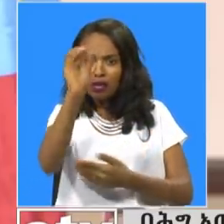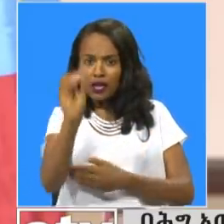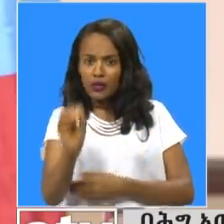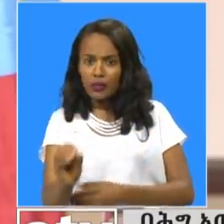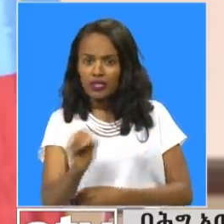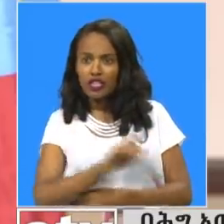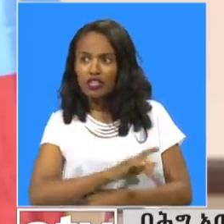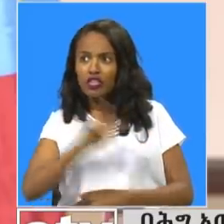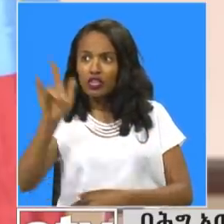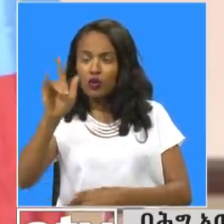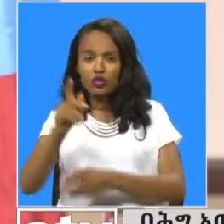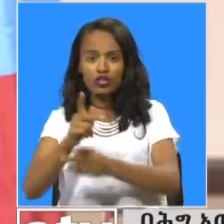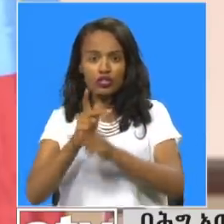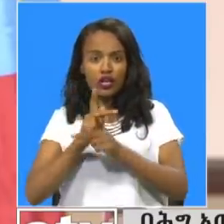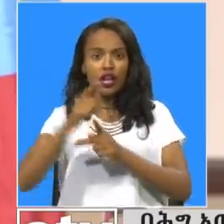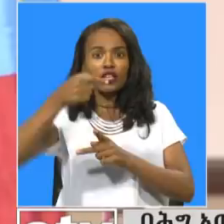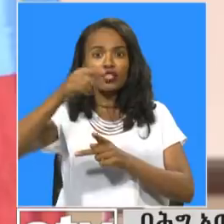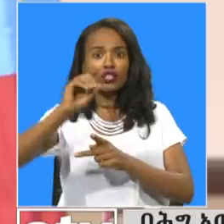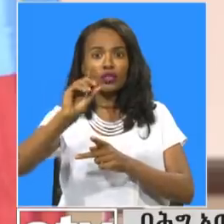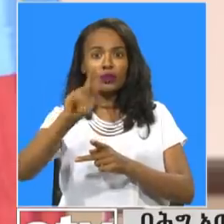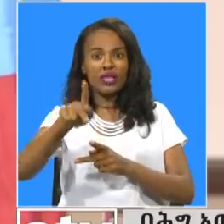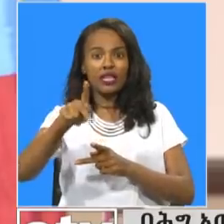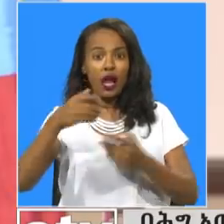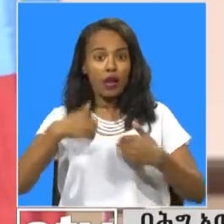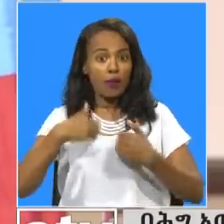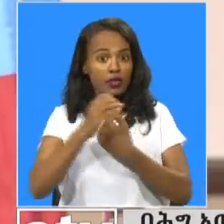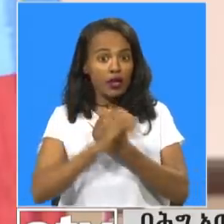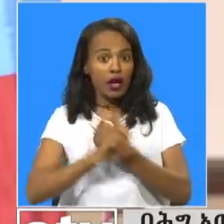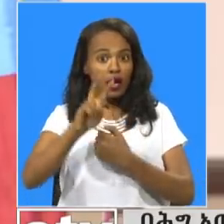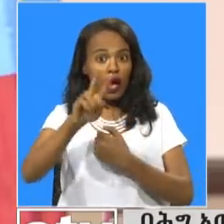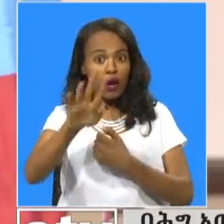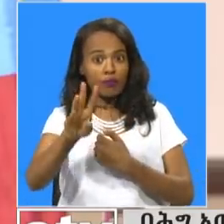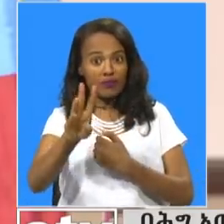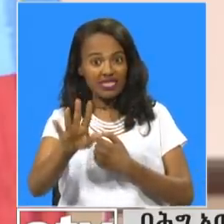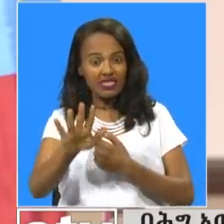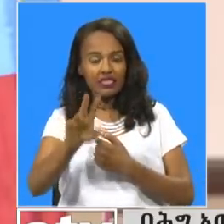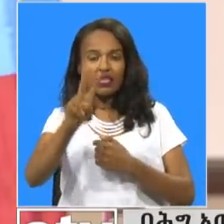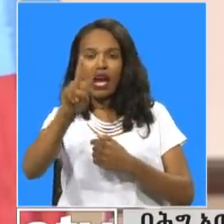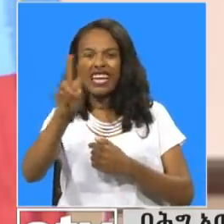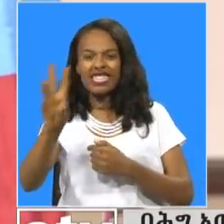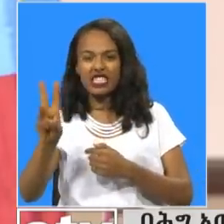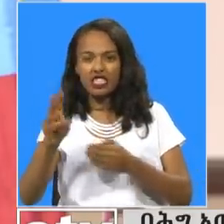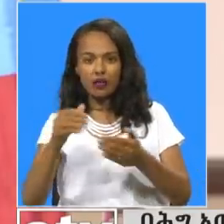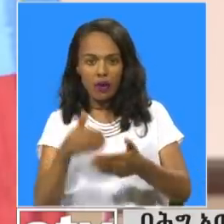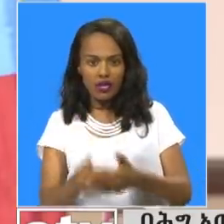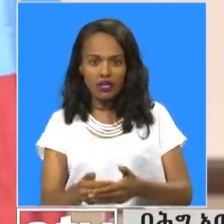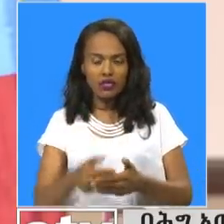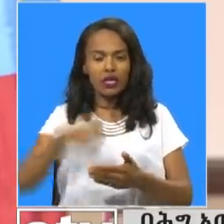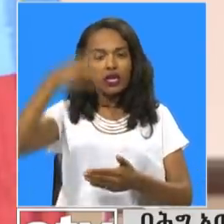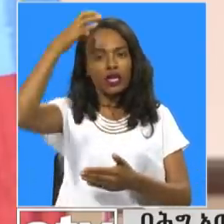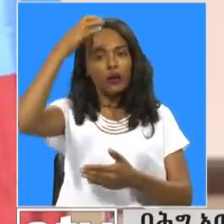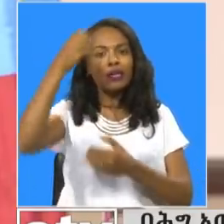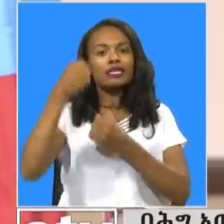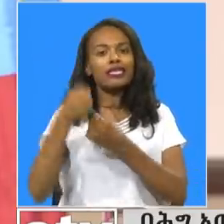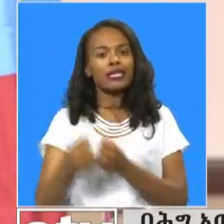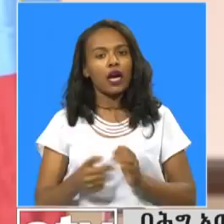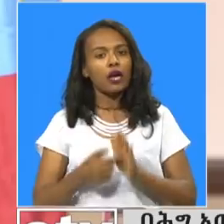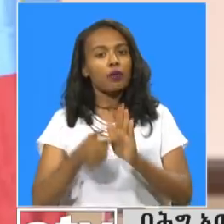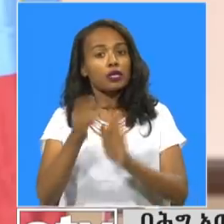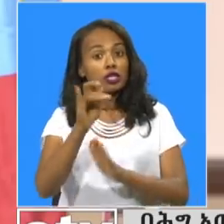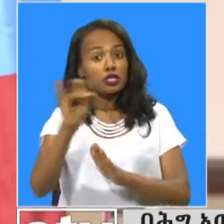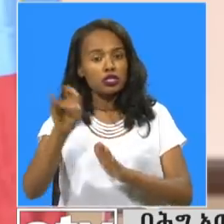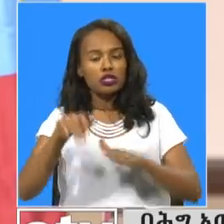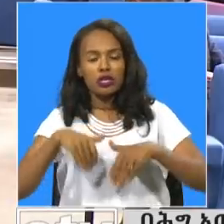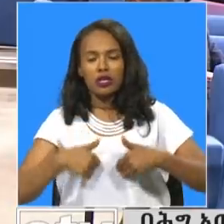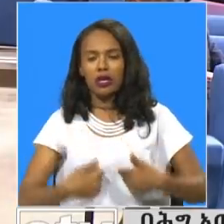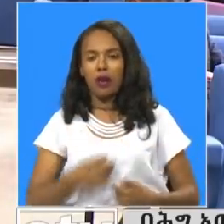31% የውጭ እዳ ከጂዲፒ ያለባትን ሀገር ከ25 እስከ 26% ማድረስ የመንግስት ጥንካሬ የሚያሳይ እንጂ ድካም